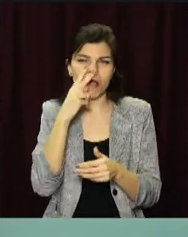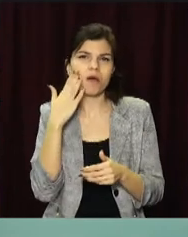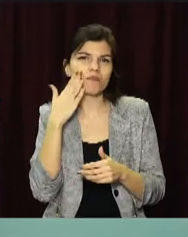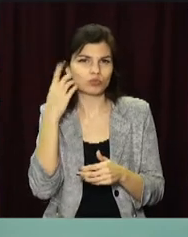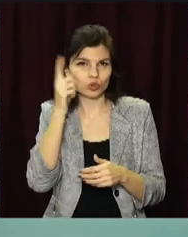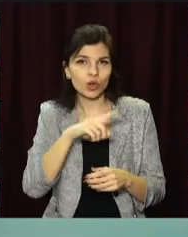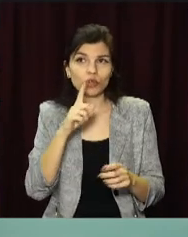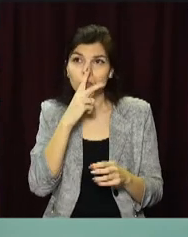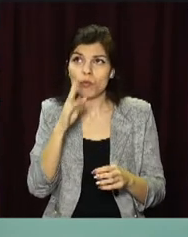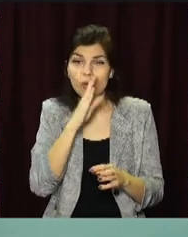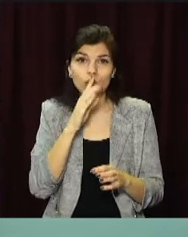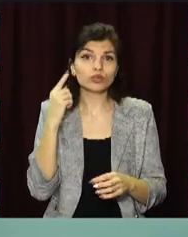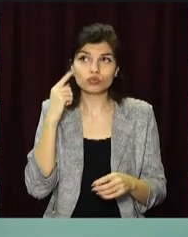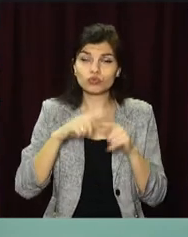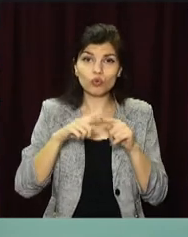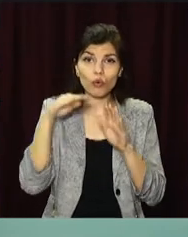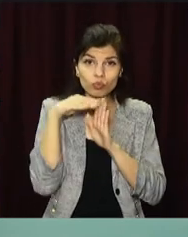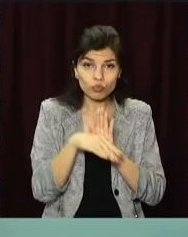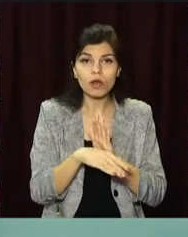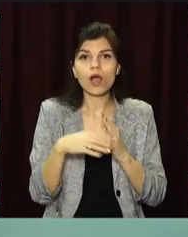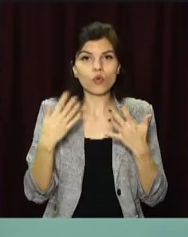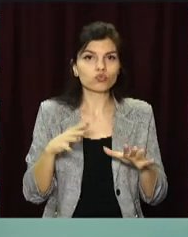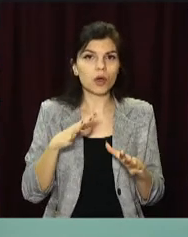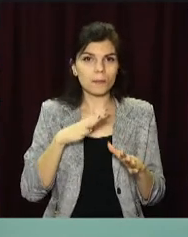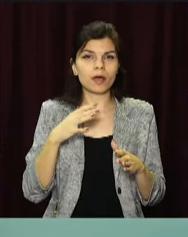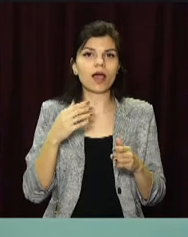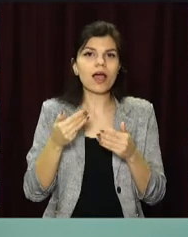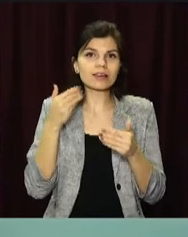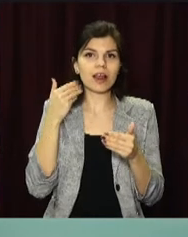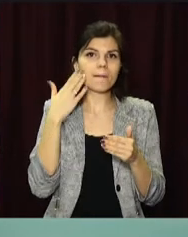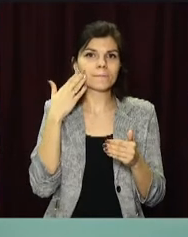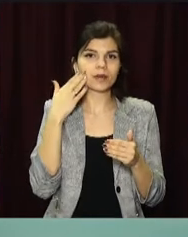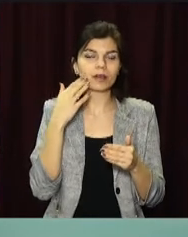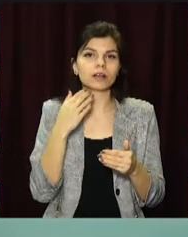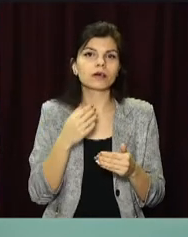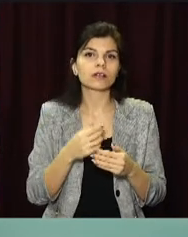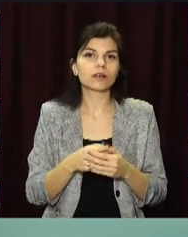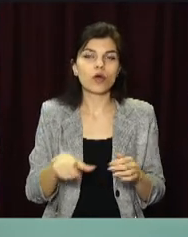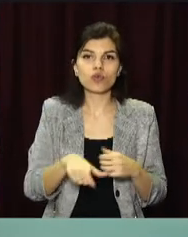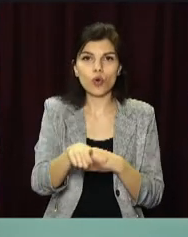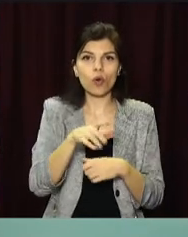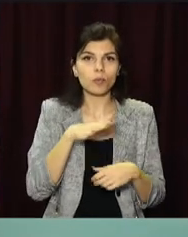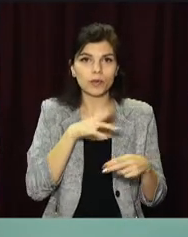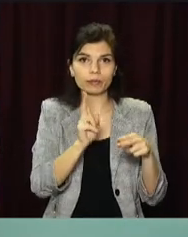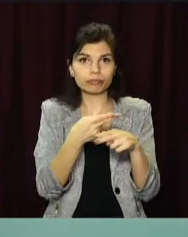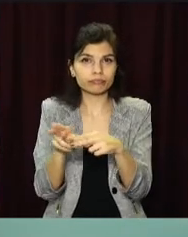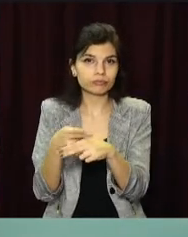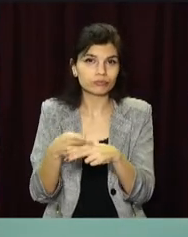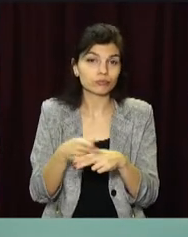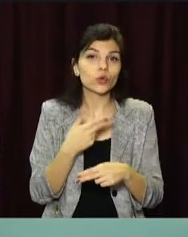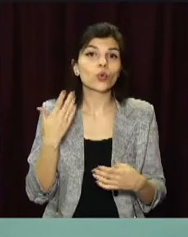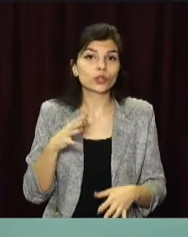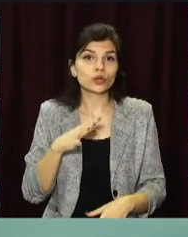що йде погіршення погодних умов, і було попередньо оброблено, дороги були попередньо